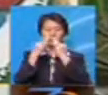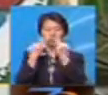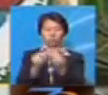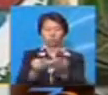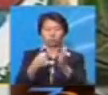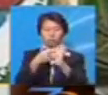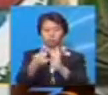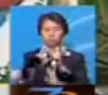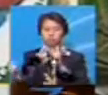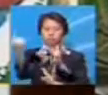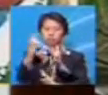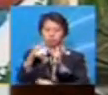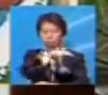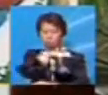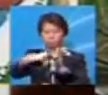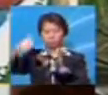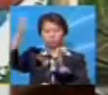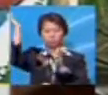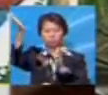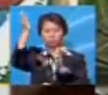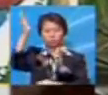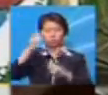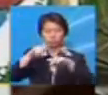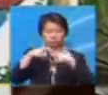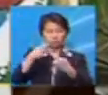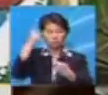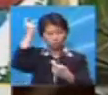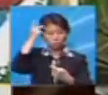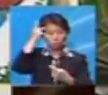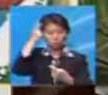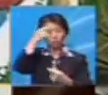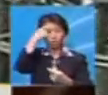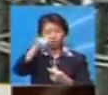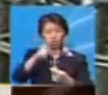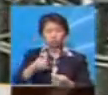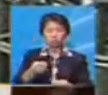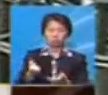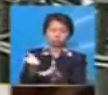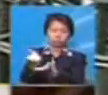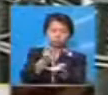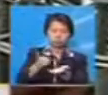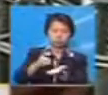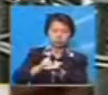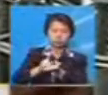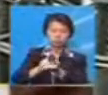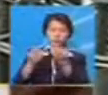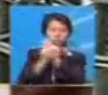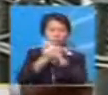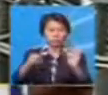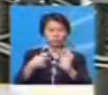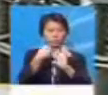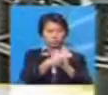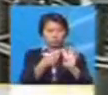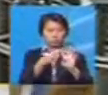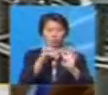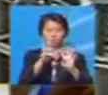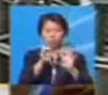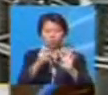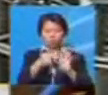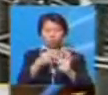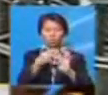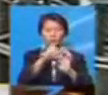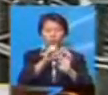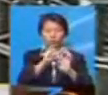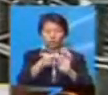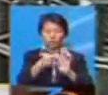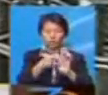mangsa tampil di pentas ceramah beberapa parti politik di Sarawak bagi memungut derma untuk pembebasan mereka. Wong Tek Kang, Wong Tek